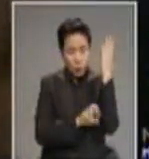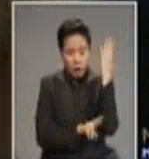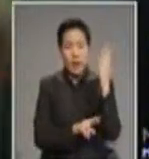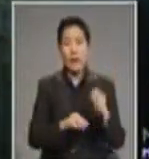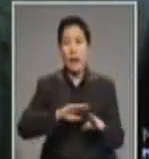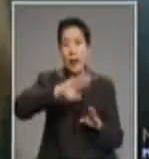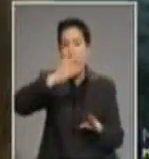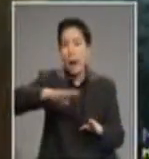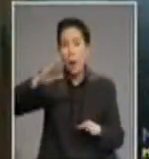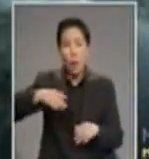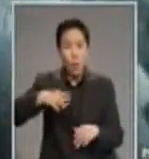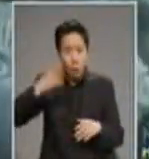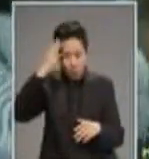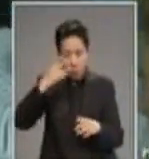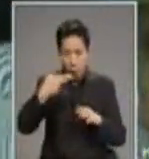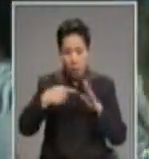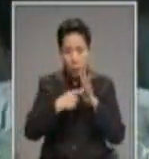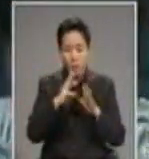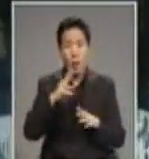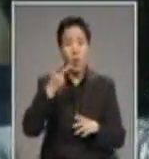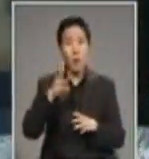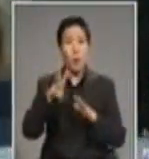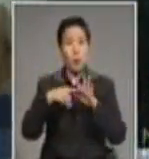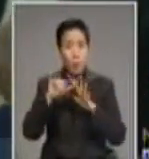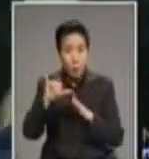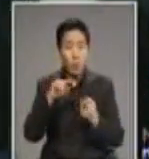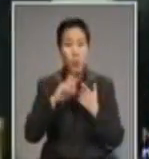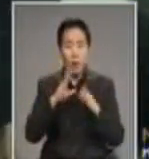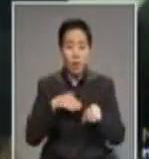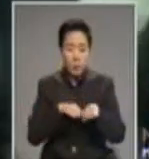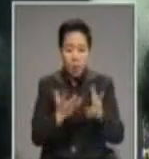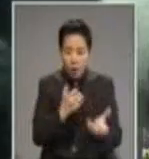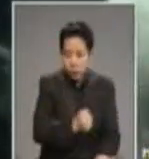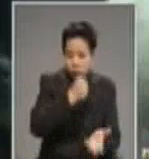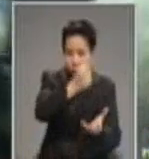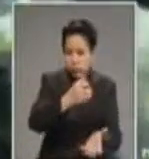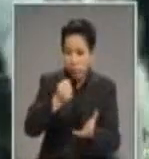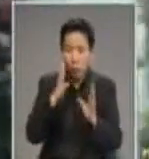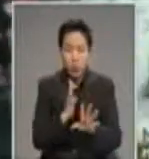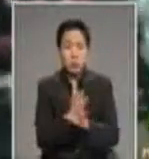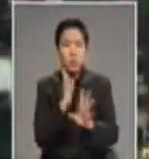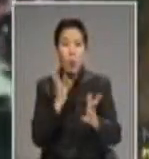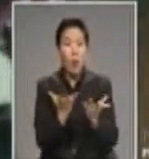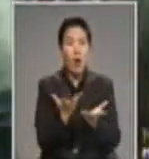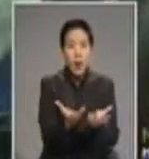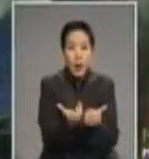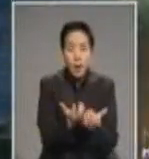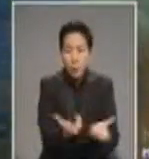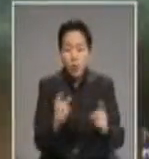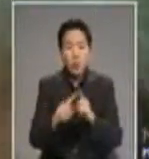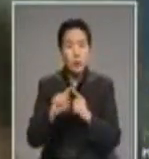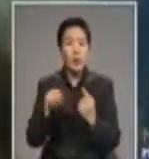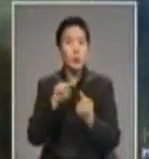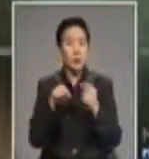ใจที่ดีนะครับซึ่งในวันนี้ก็ได้เดินทางมารับมอบสิ่งของนะครับจากคาราวาของอสมทนะครับที่ได้นำสิ่งของมามอบให้กับผู้ประสบภัยที่